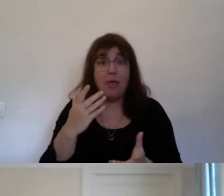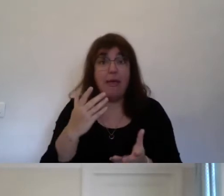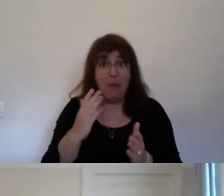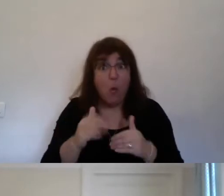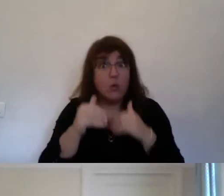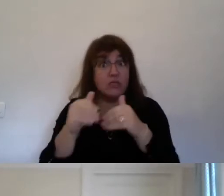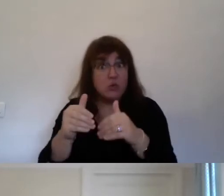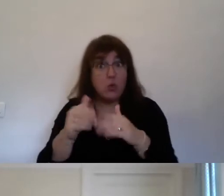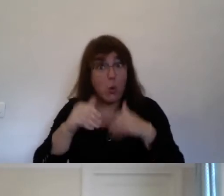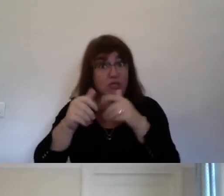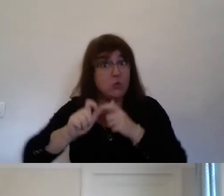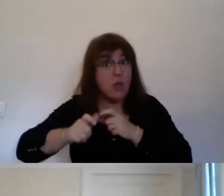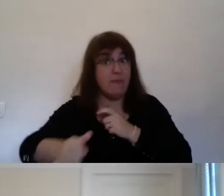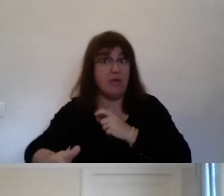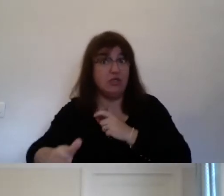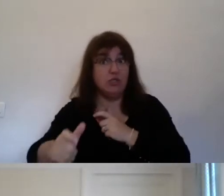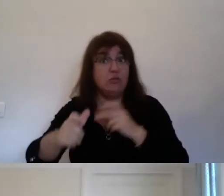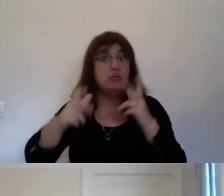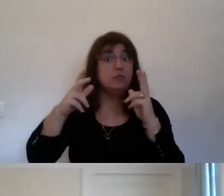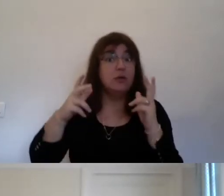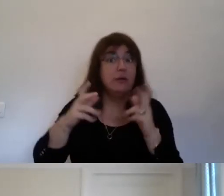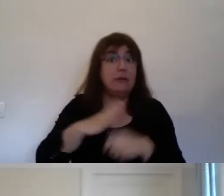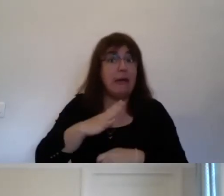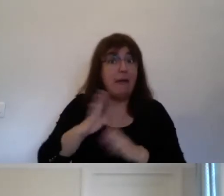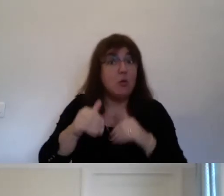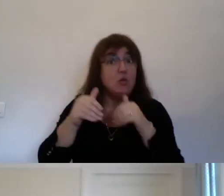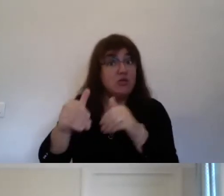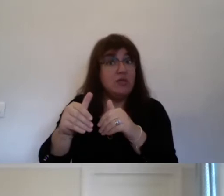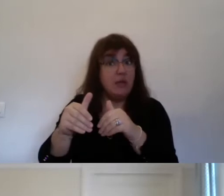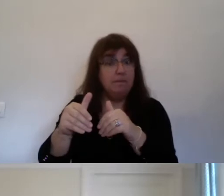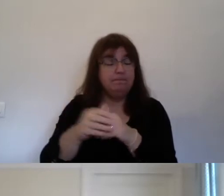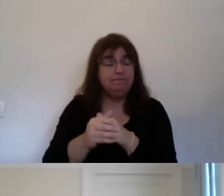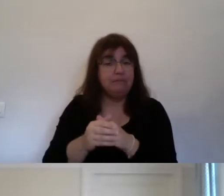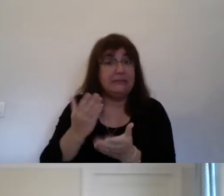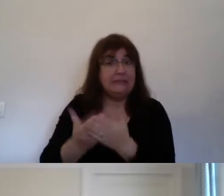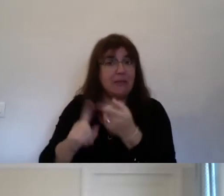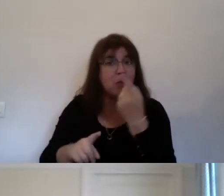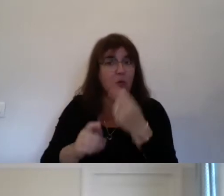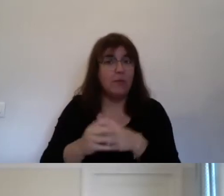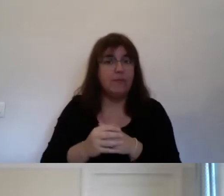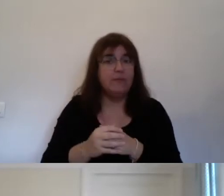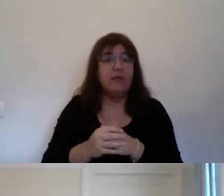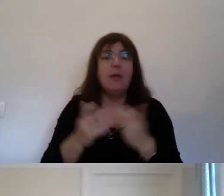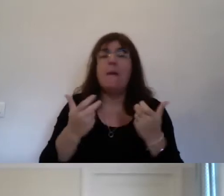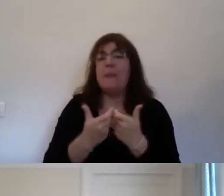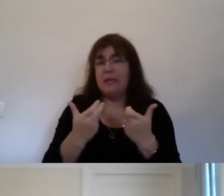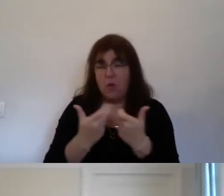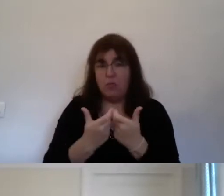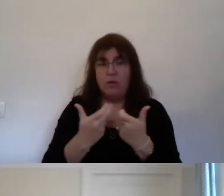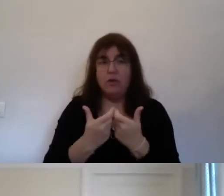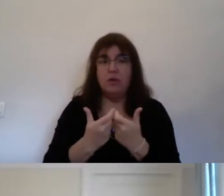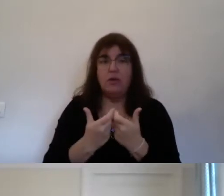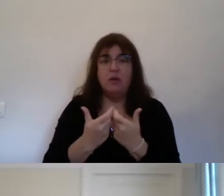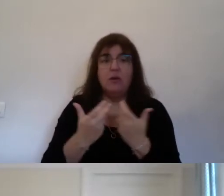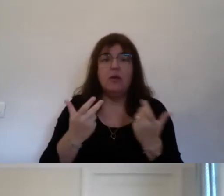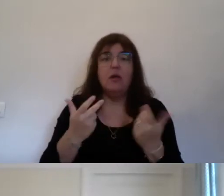cette démarche. C'est ça qui est intéressant, c'est qu'il y a une poursuite de ces démarches. Et entre autres avec, je vous citerai par exemple, les appels d'art qui